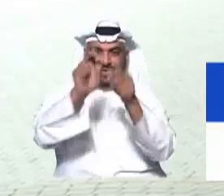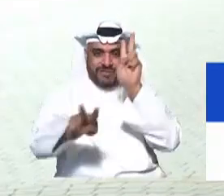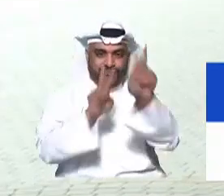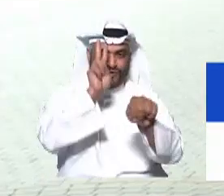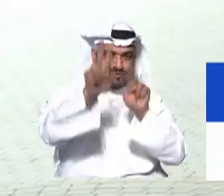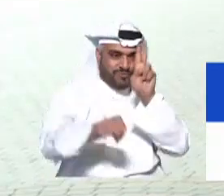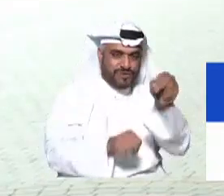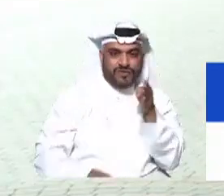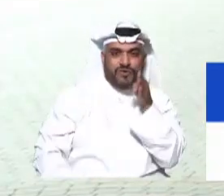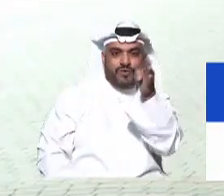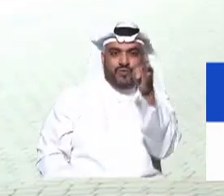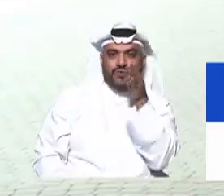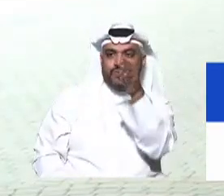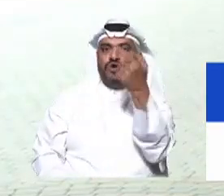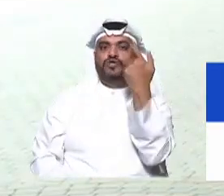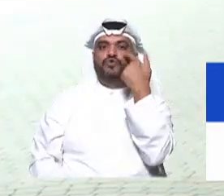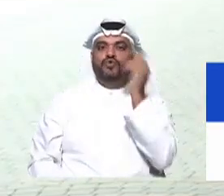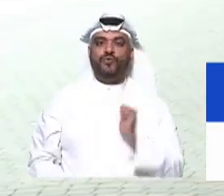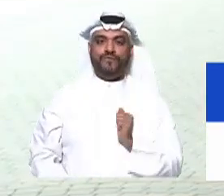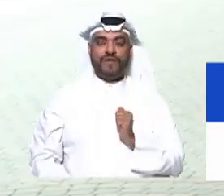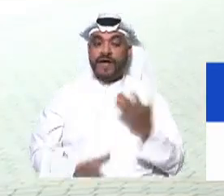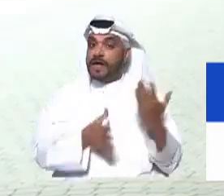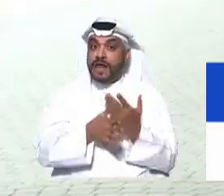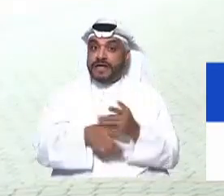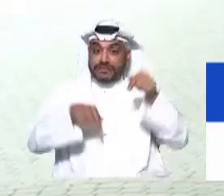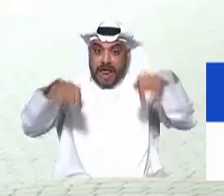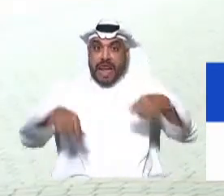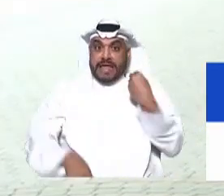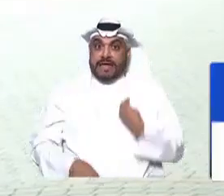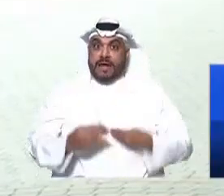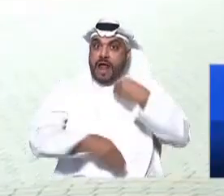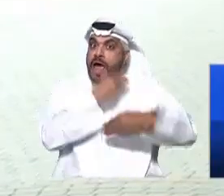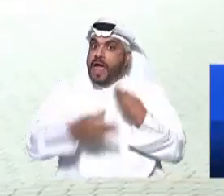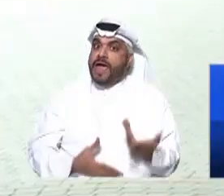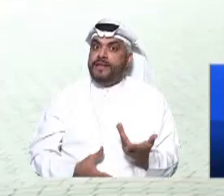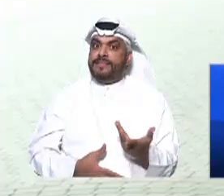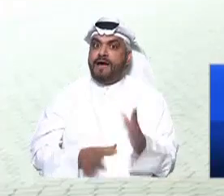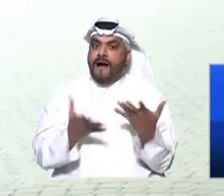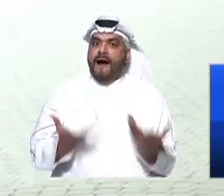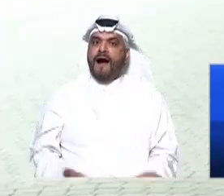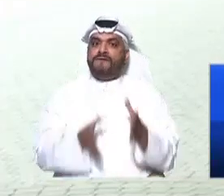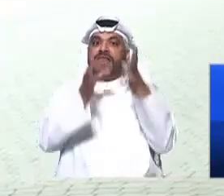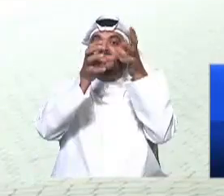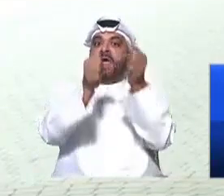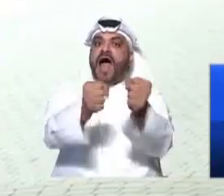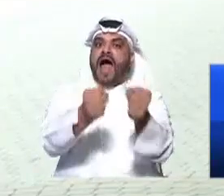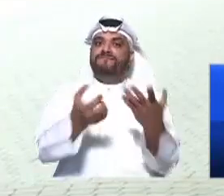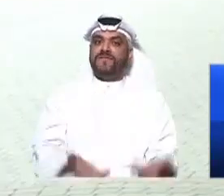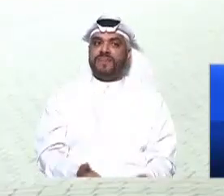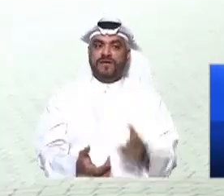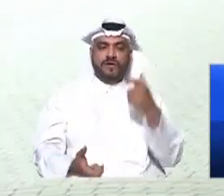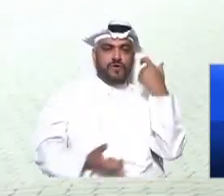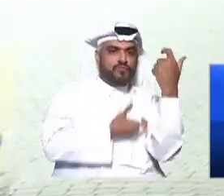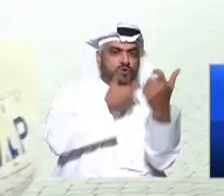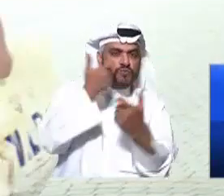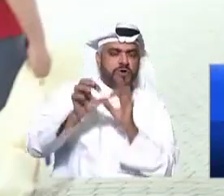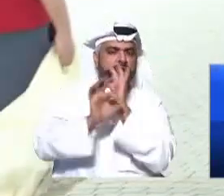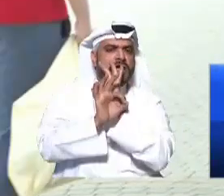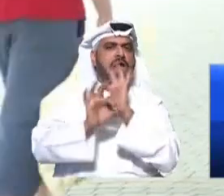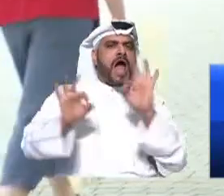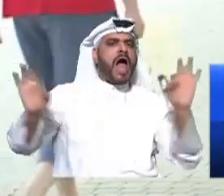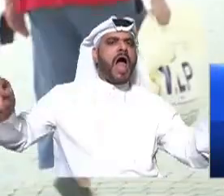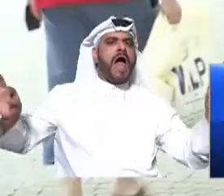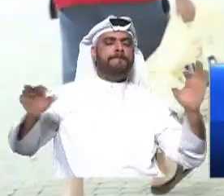يرتادها الجمهور سواء كان مواطنين أو مقيمين لتأمين سلامتهم، والحرص أن تكون هذه الأماكن أماكن مستوفية اشتراطات